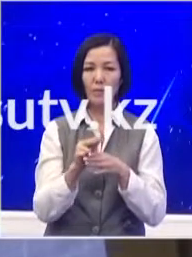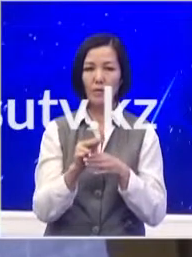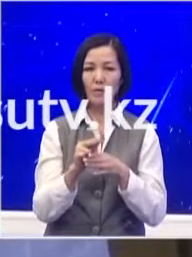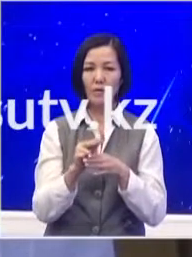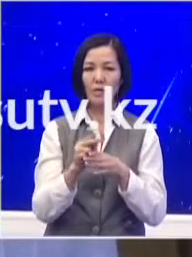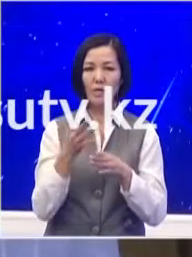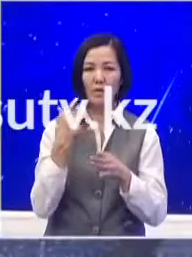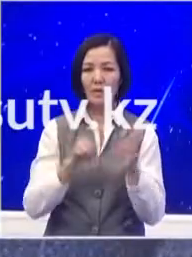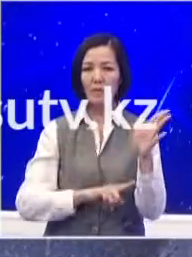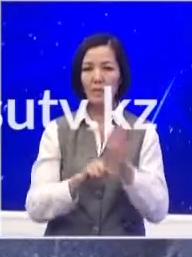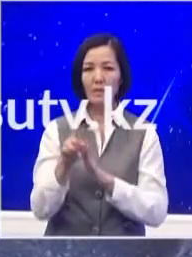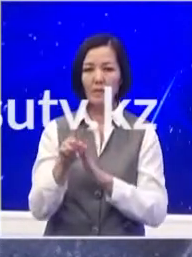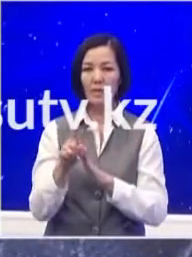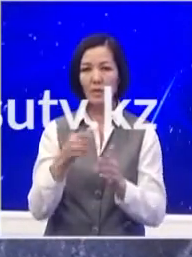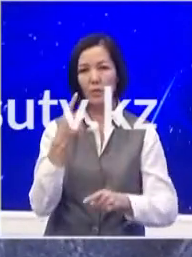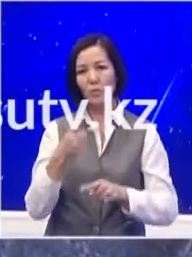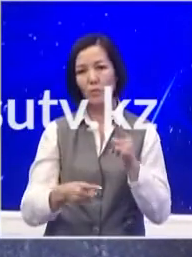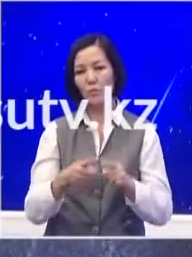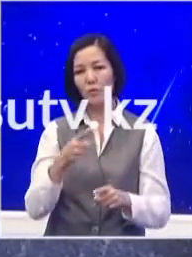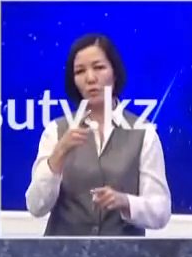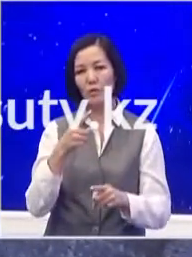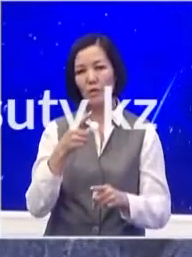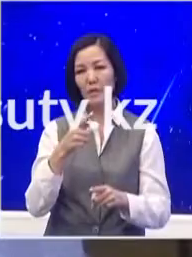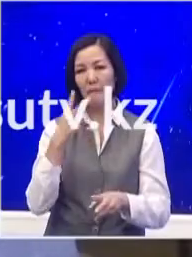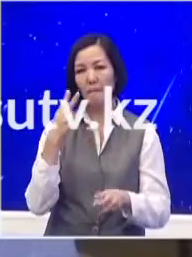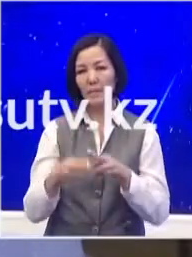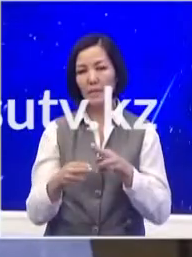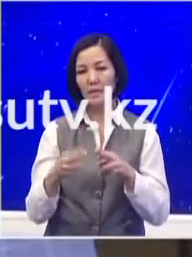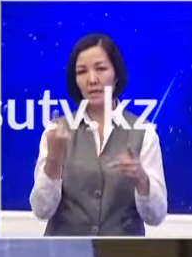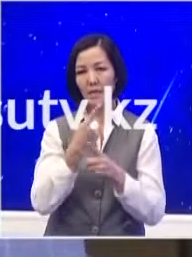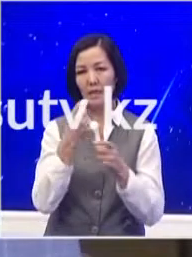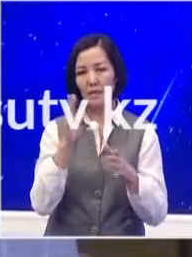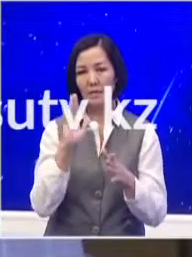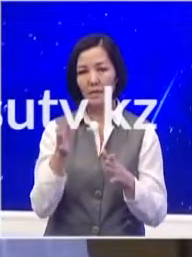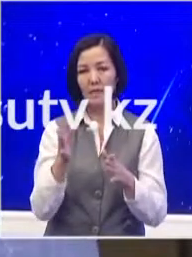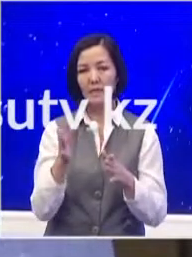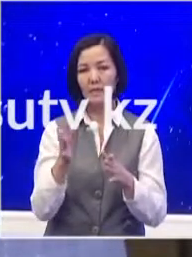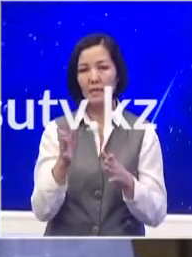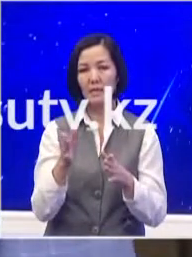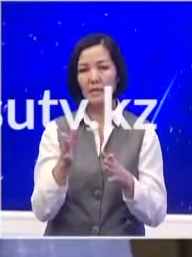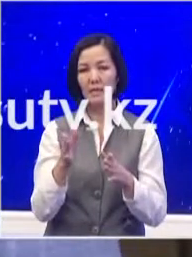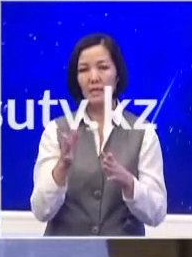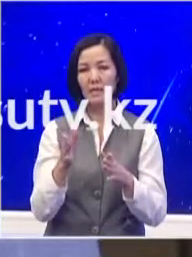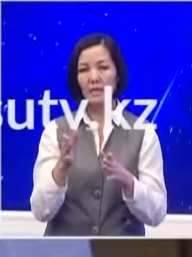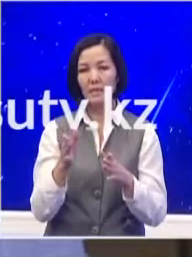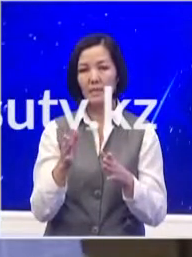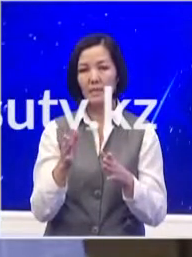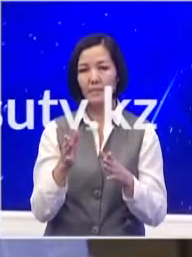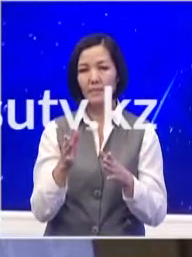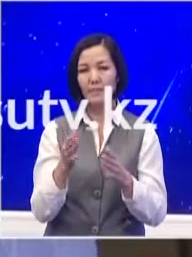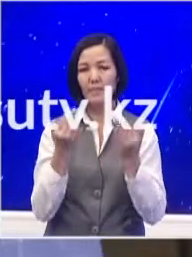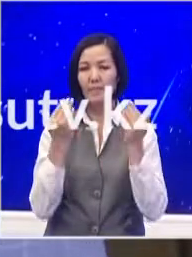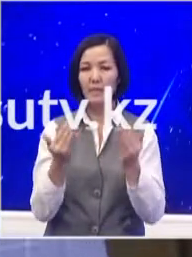басталатын конкурс біткеннен кейін анықталады. Искусственный взлетный полоса дейді, полосаға ремонт полностью